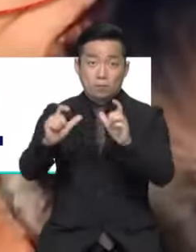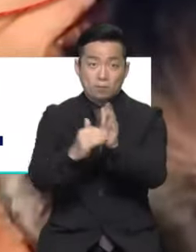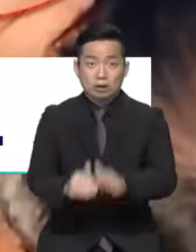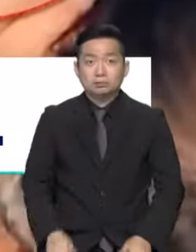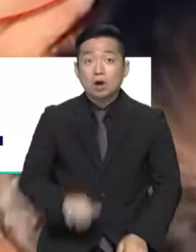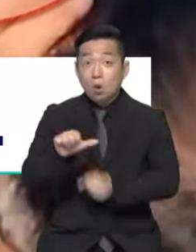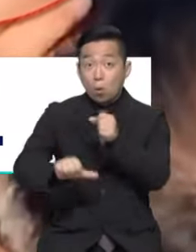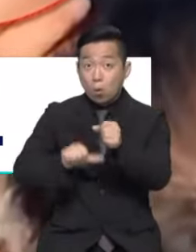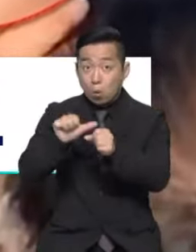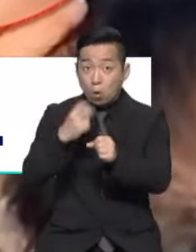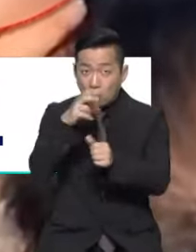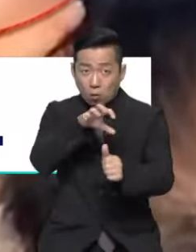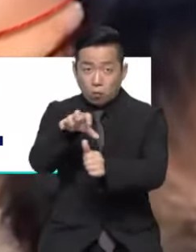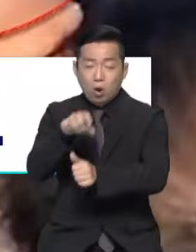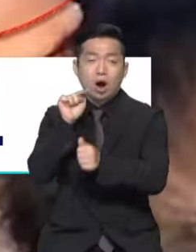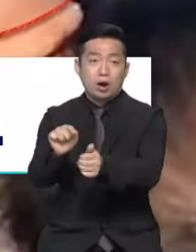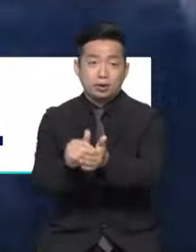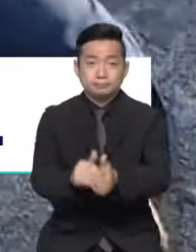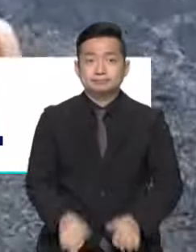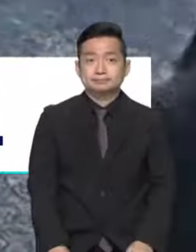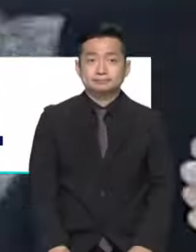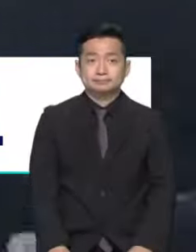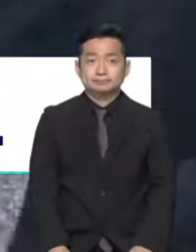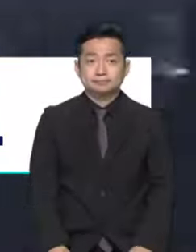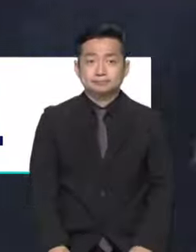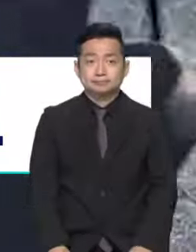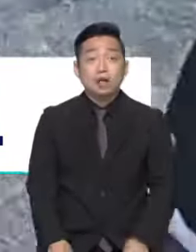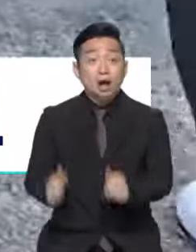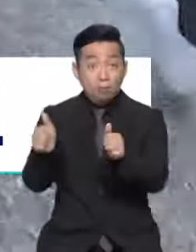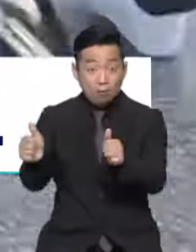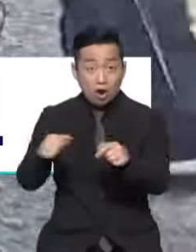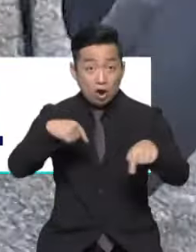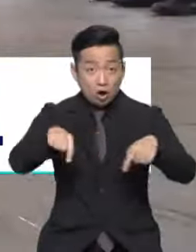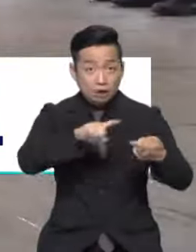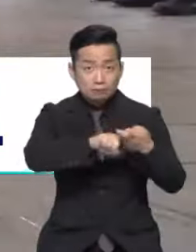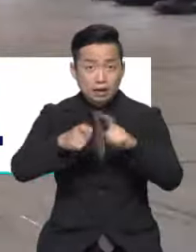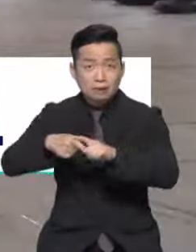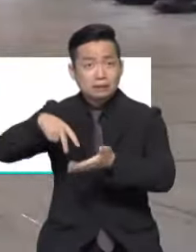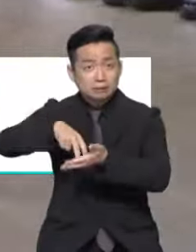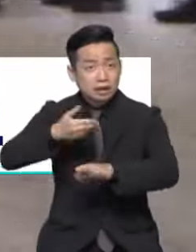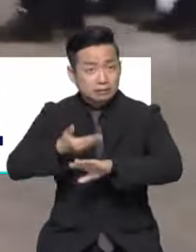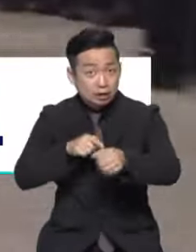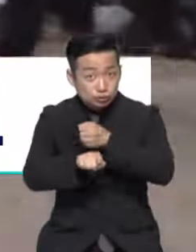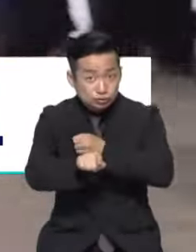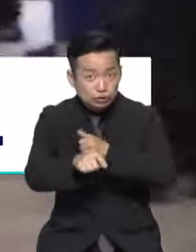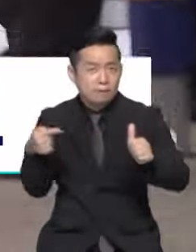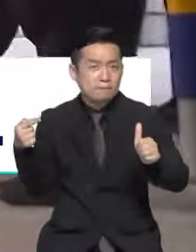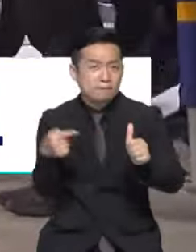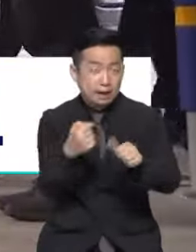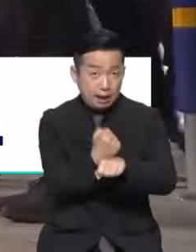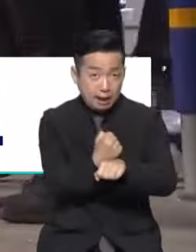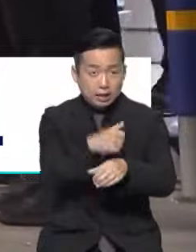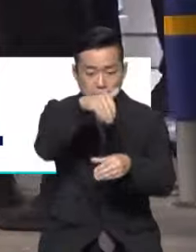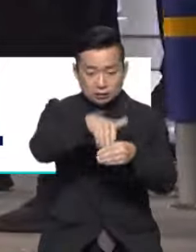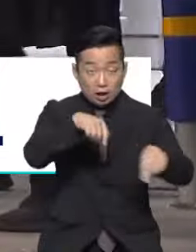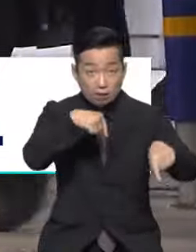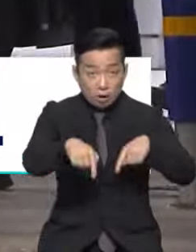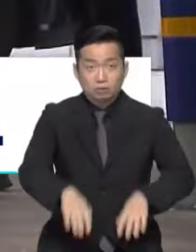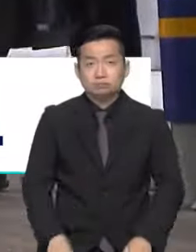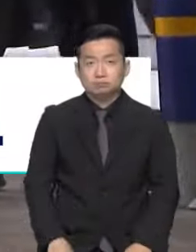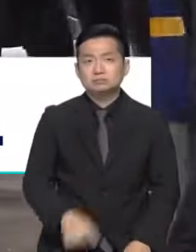선고하고 5년간 보호관찰도 명령했습니다. 법원은 정치적 견해가 다르다는 이유로 범행한 것은